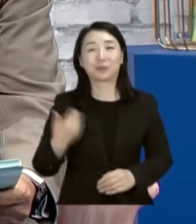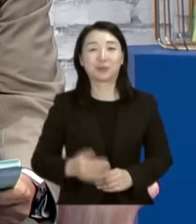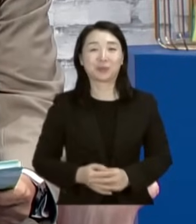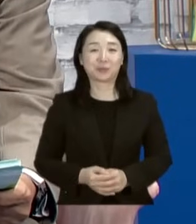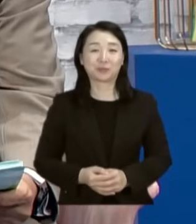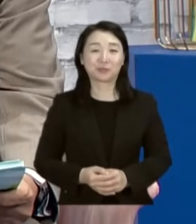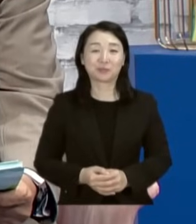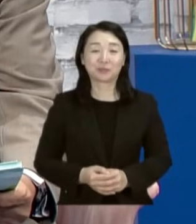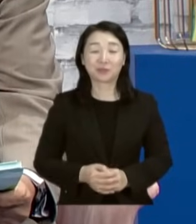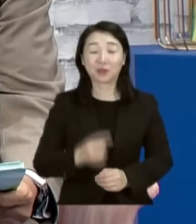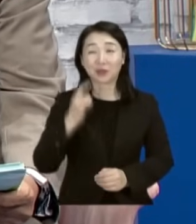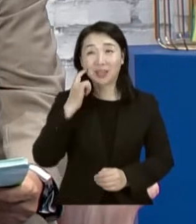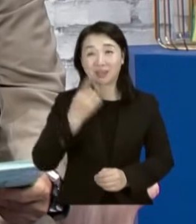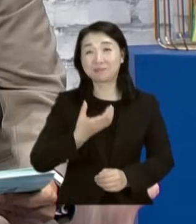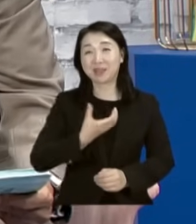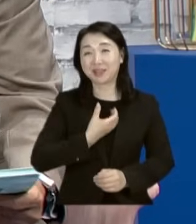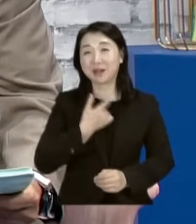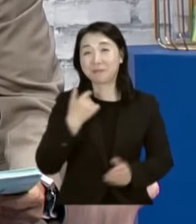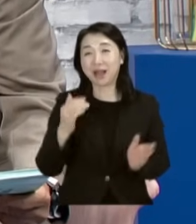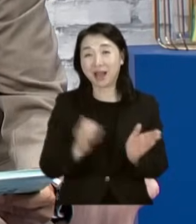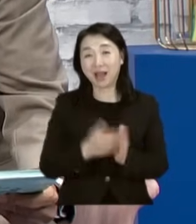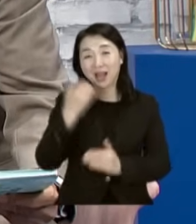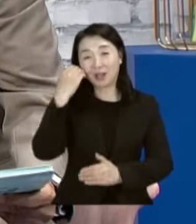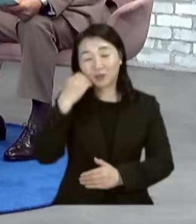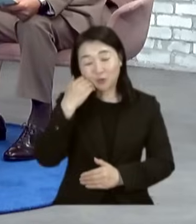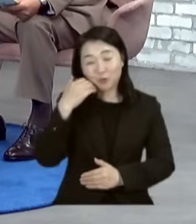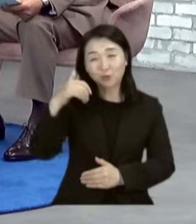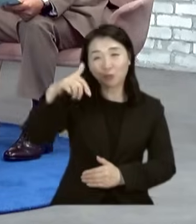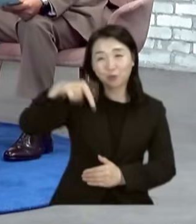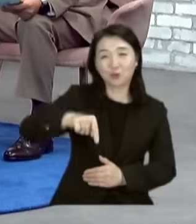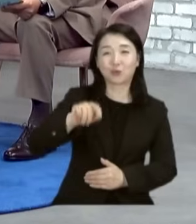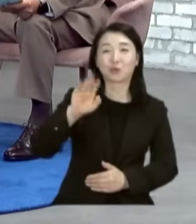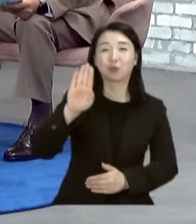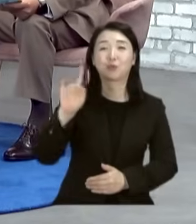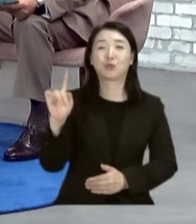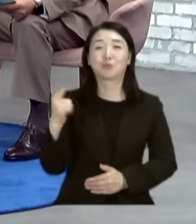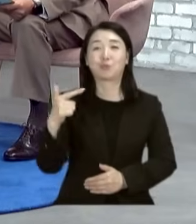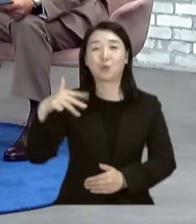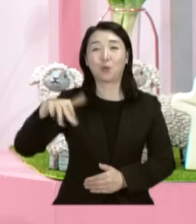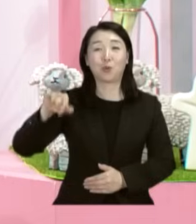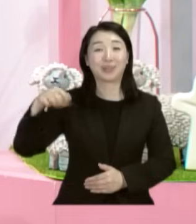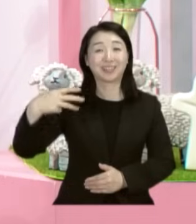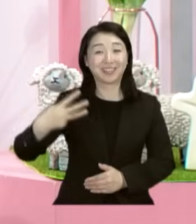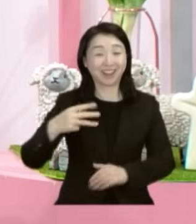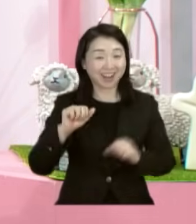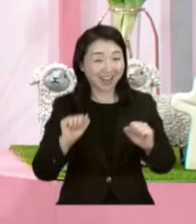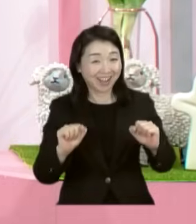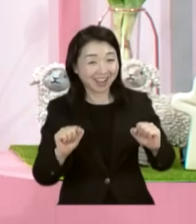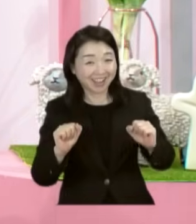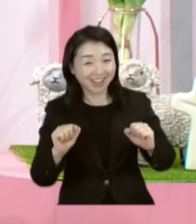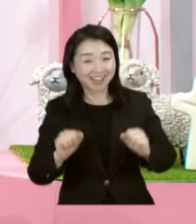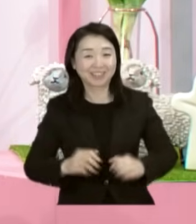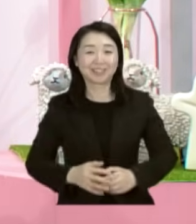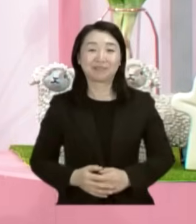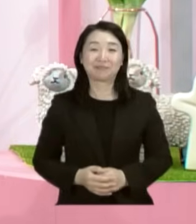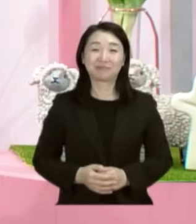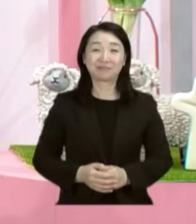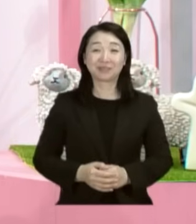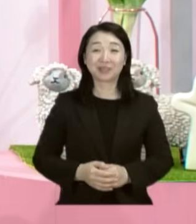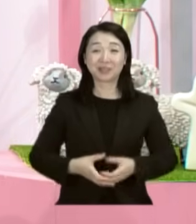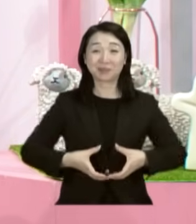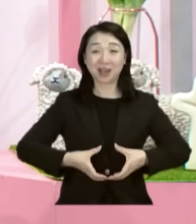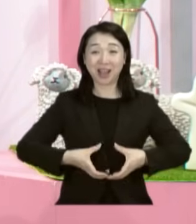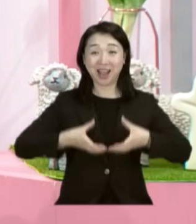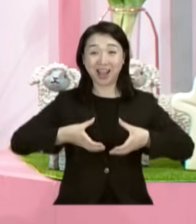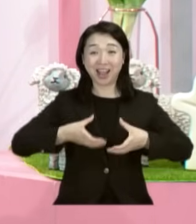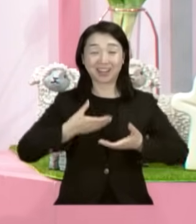몰라요 거기 금메달리스트 구본철 선수 모셨습니다 반갑습니다 어서 오십시오 안녕하세요이야 아니 지금